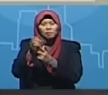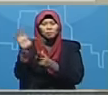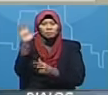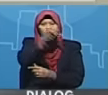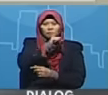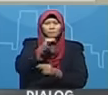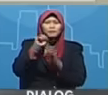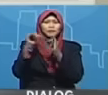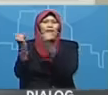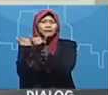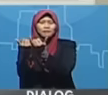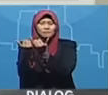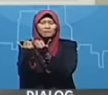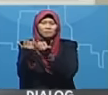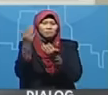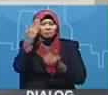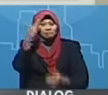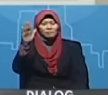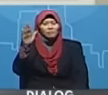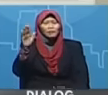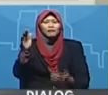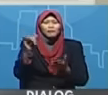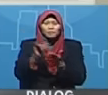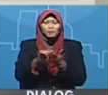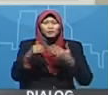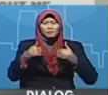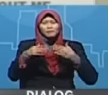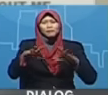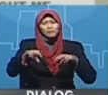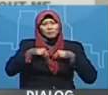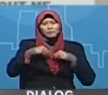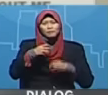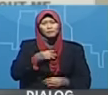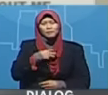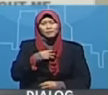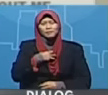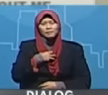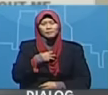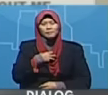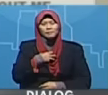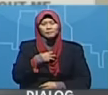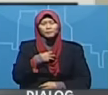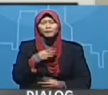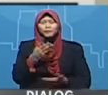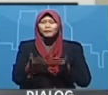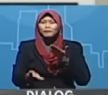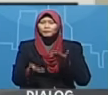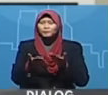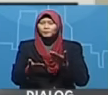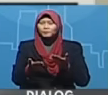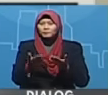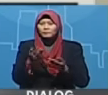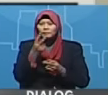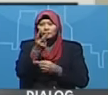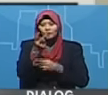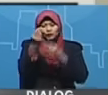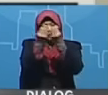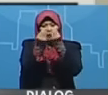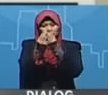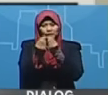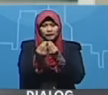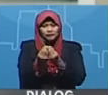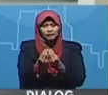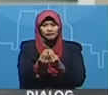perkara begini ada kita terima juga. Jadi perkara ni sentiasa ada, walaupun mungkin dari segi kalau kita nak lihat bilangan,